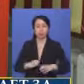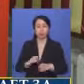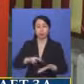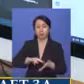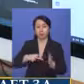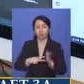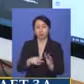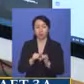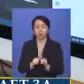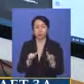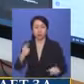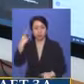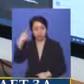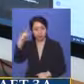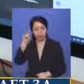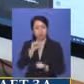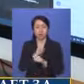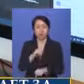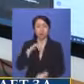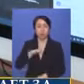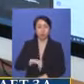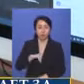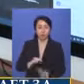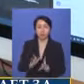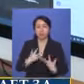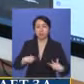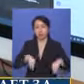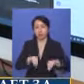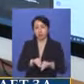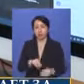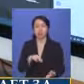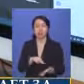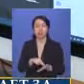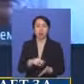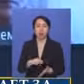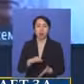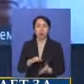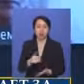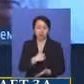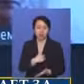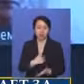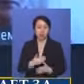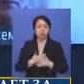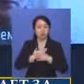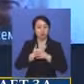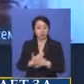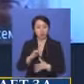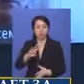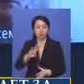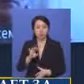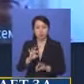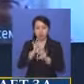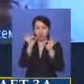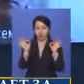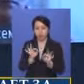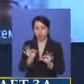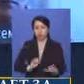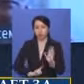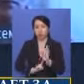планируют продвигать идеи сохранения духовных и семейных ценностей. Партийцы намерены выступить в поддержку национального искусства,